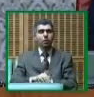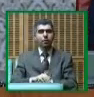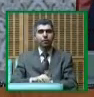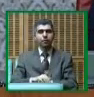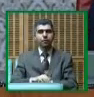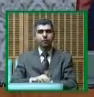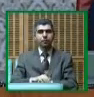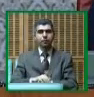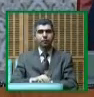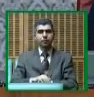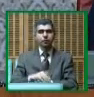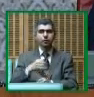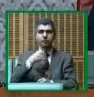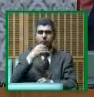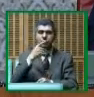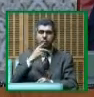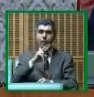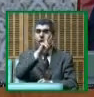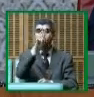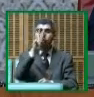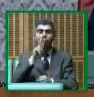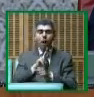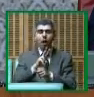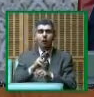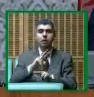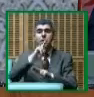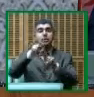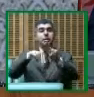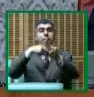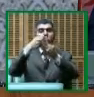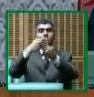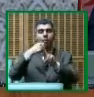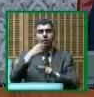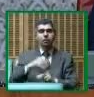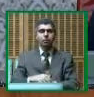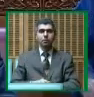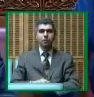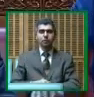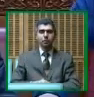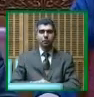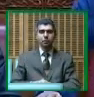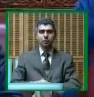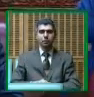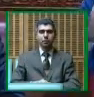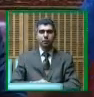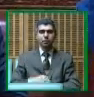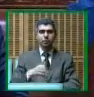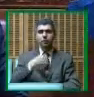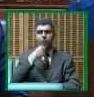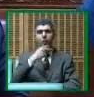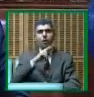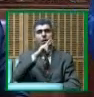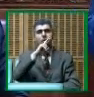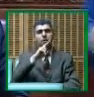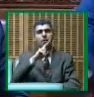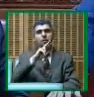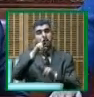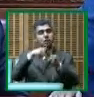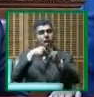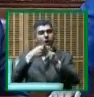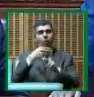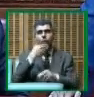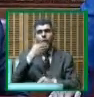والكلمة للسيد الوزير في إطار الرد عن السؤالين وفي حدود 6 دقائق للسؤالين. طبعا شكرا لكم السيد